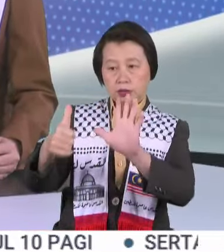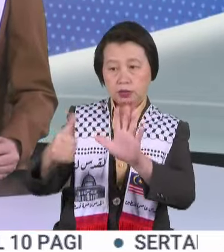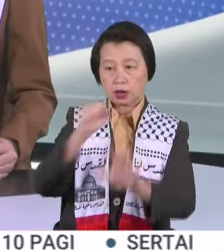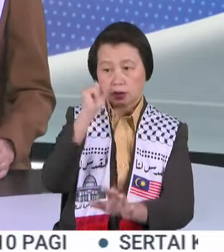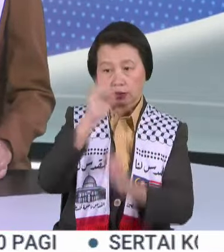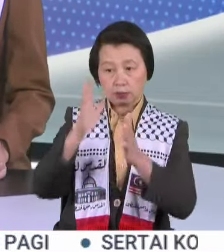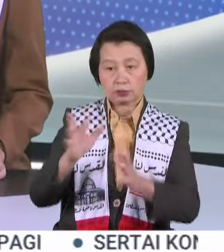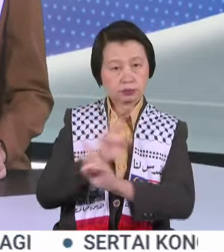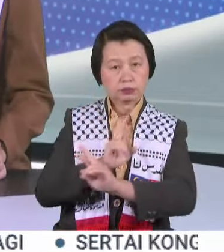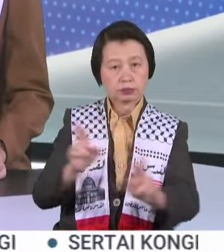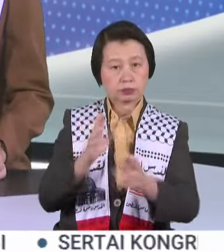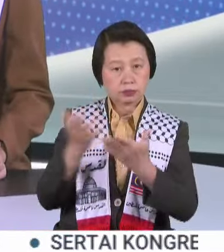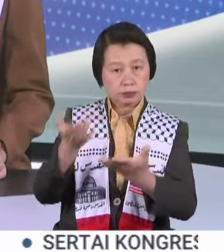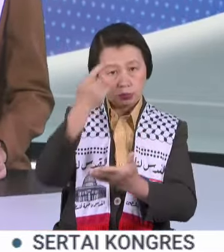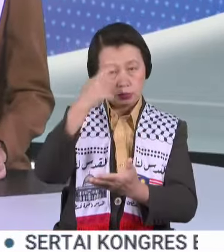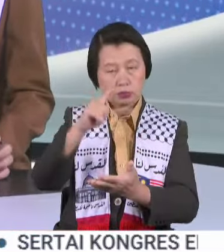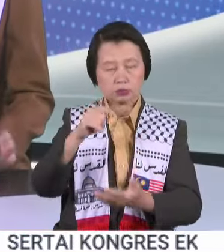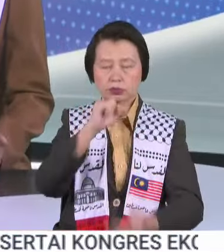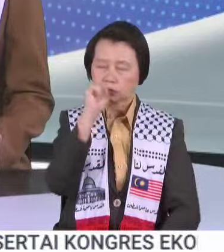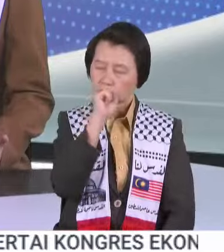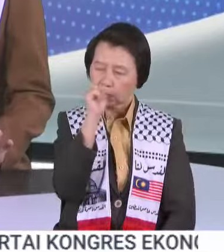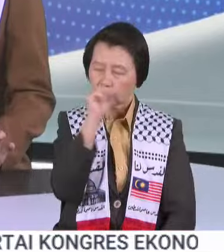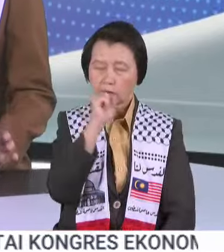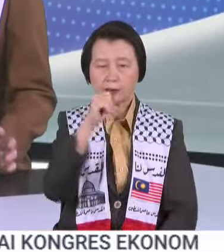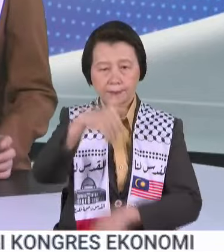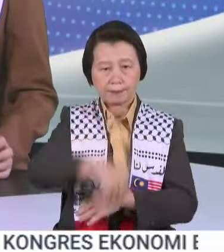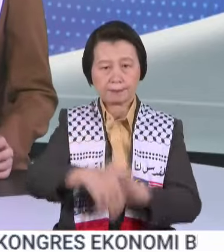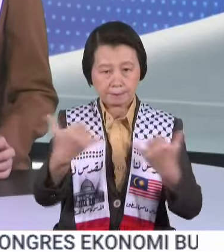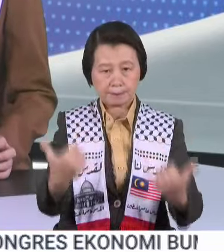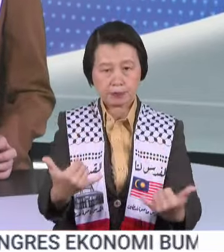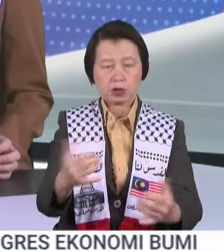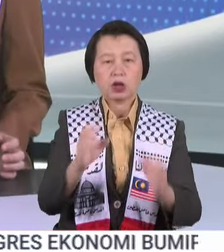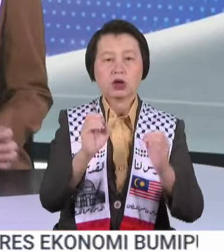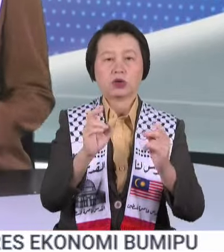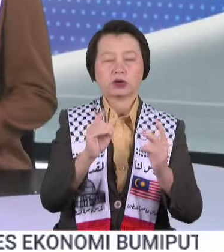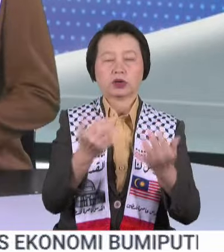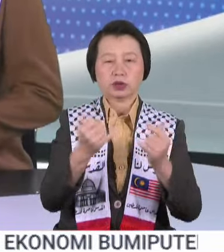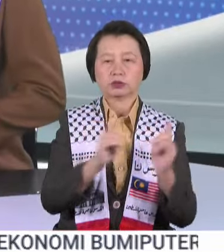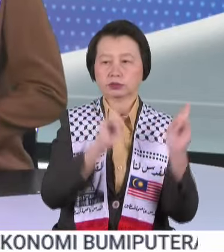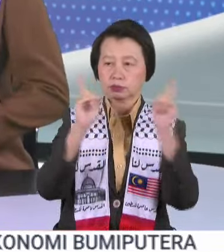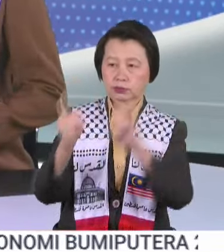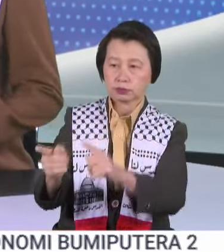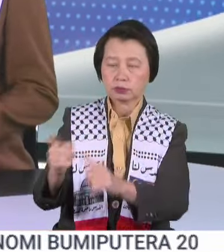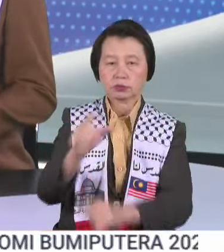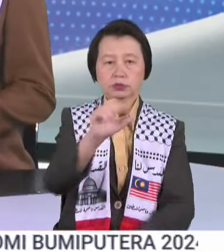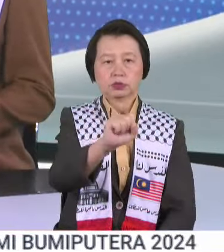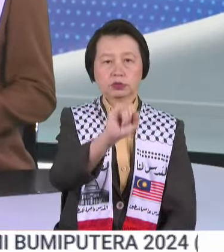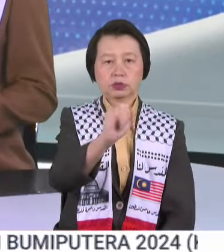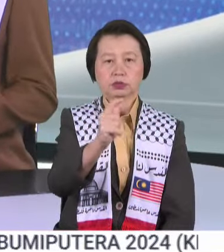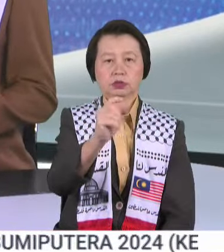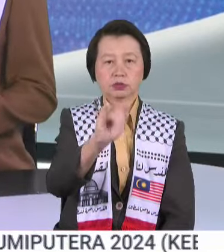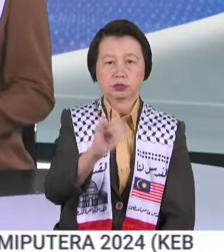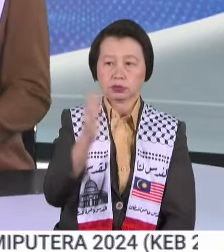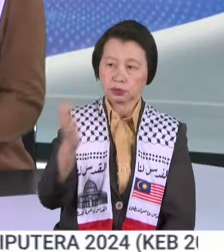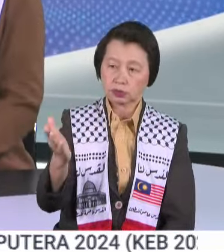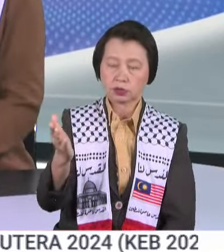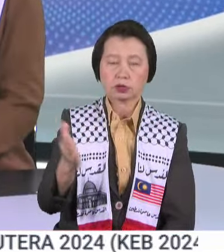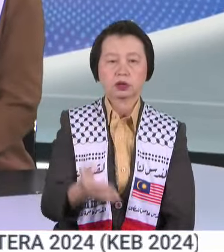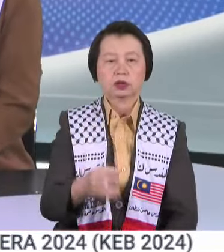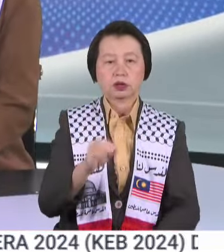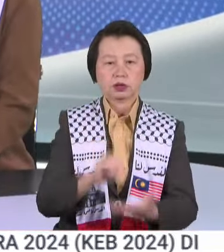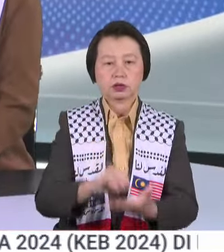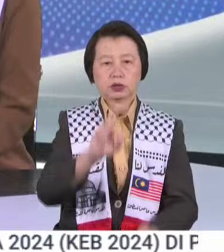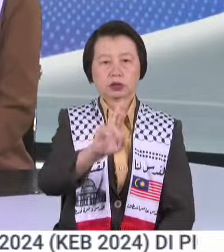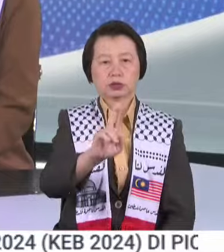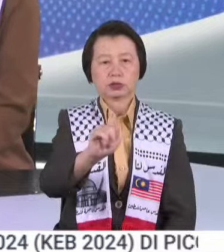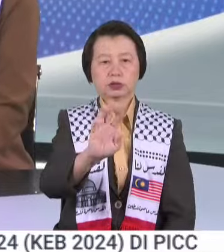sudah membuat persiapan bagi berhentap pada pentas malam ini. Ya, untuk perincian lanjut, kita langsung bersama Siti Aisyah Cik P di Auditorium